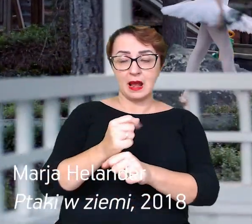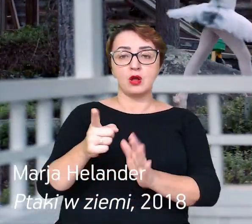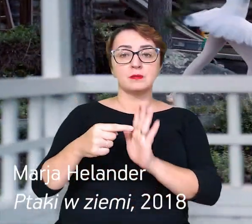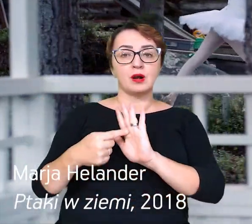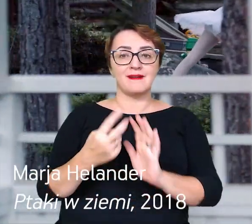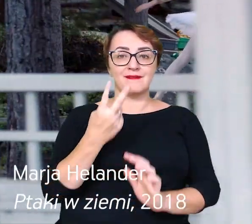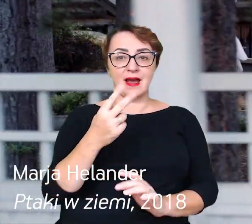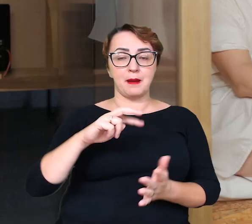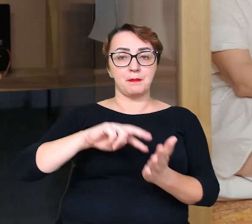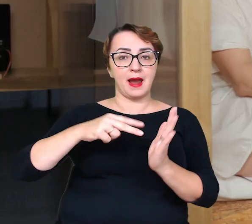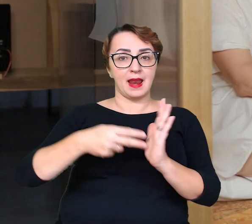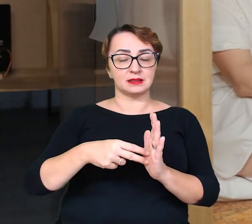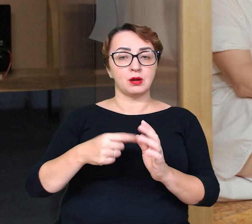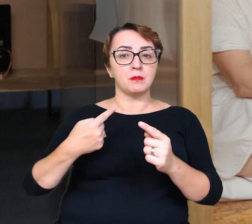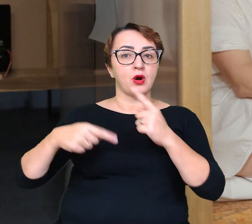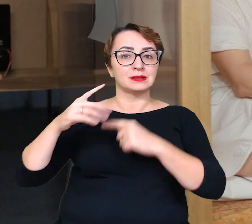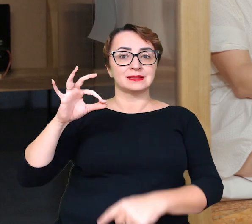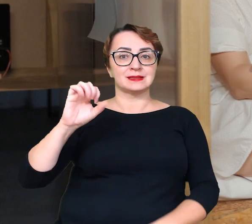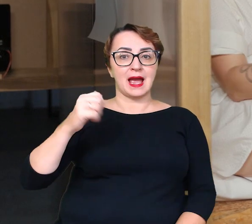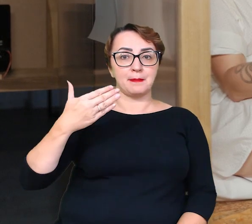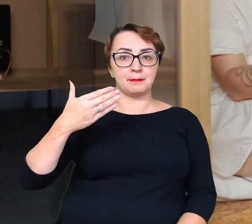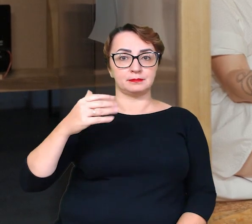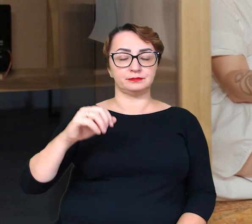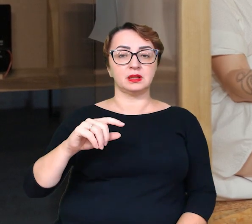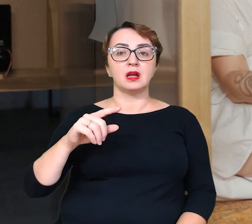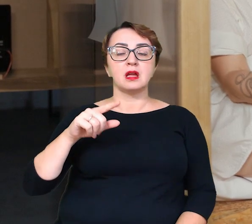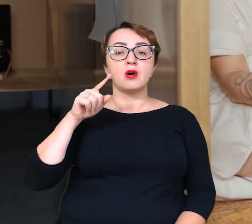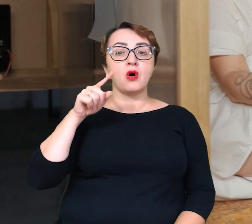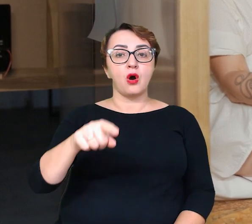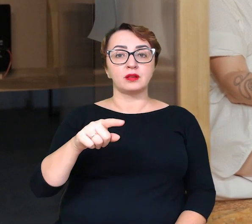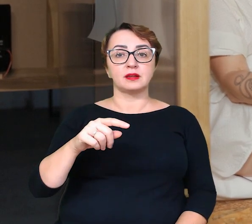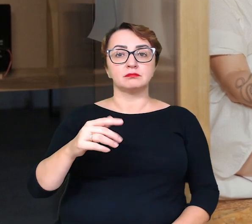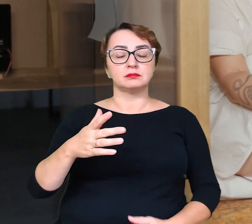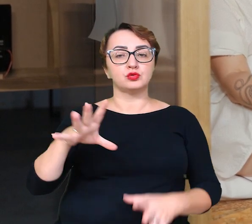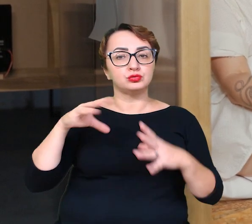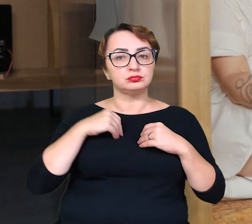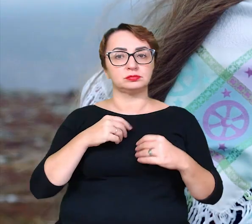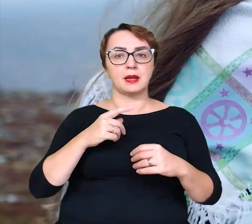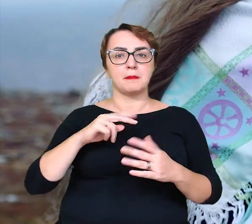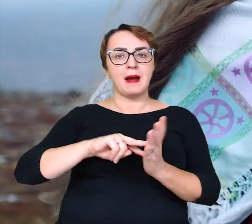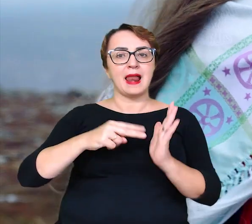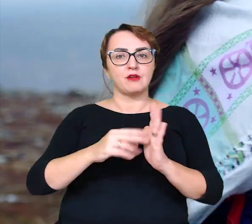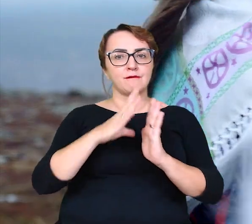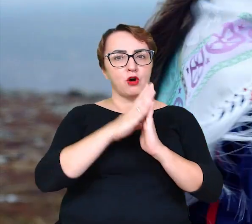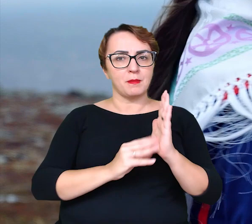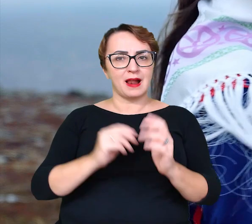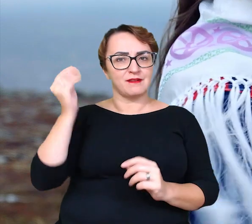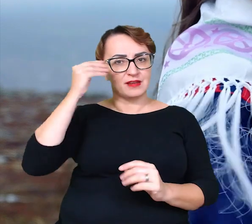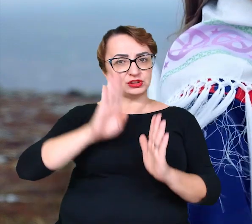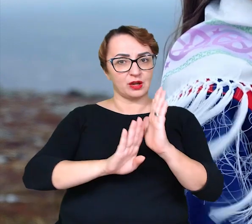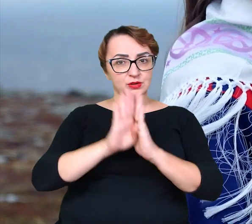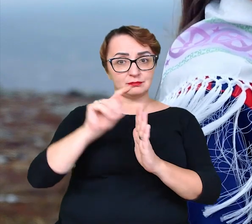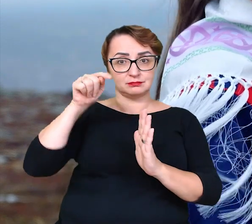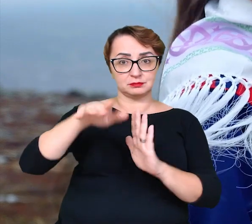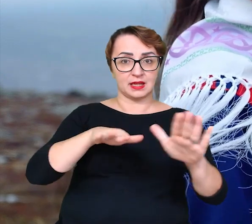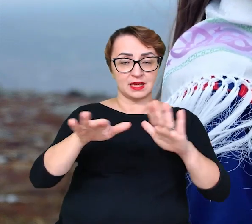baletnice samskiego pochodzenia, pierwsze tancerki, które uzyskały takie formalne baletowe wykształcenie w Finlandii, które niczym